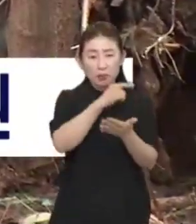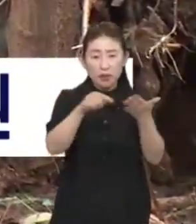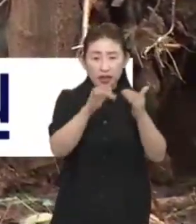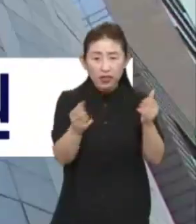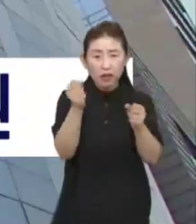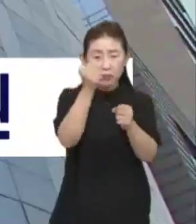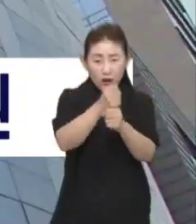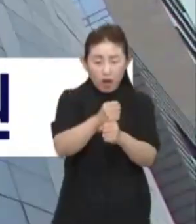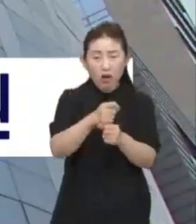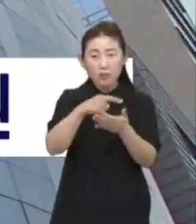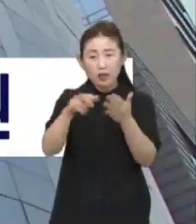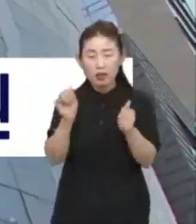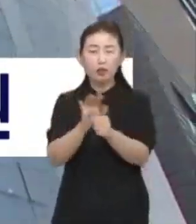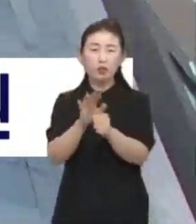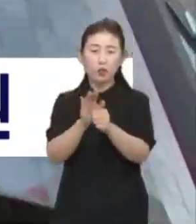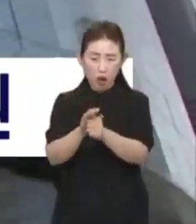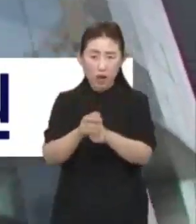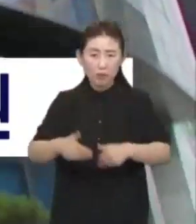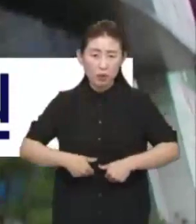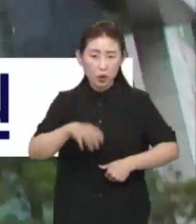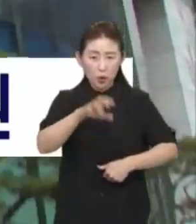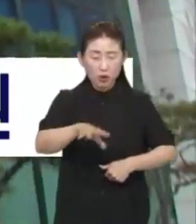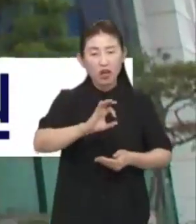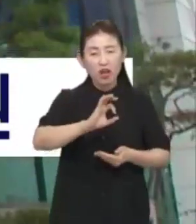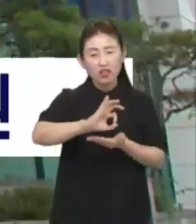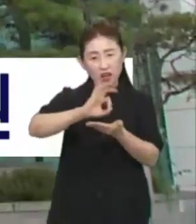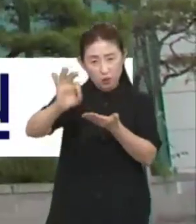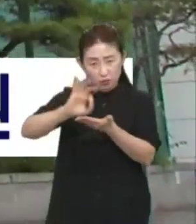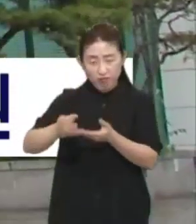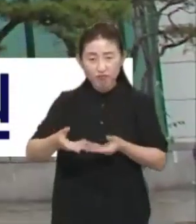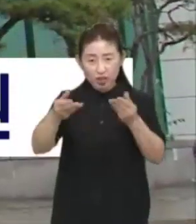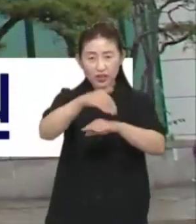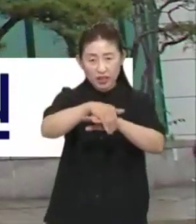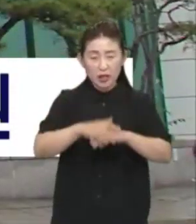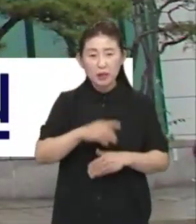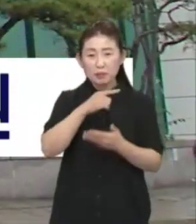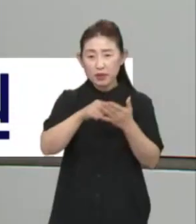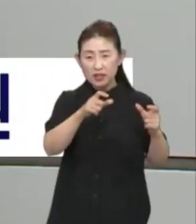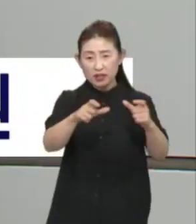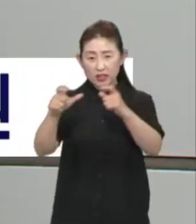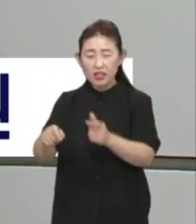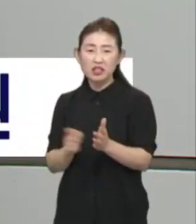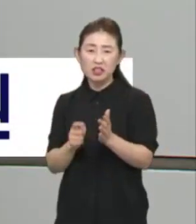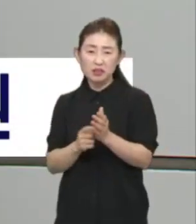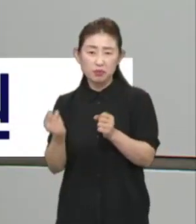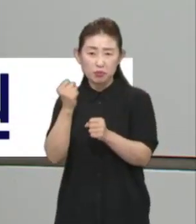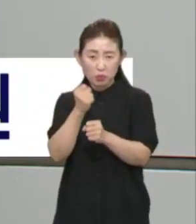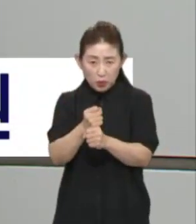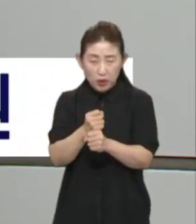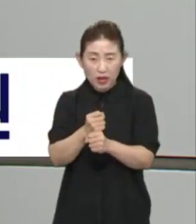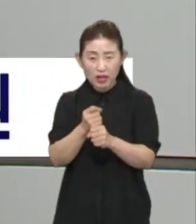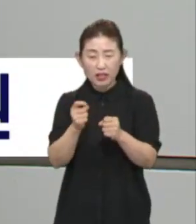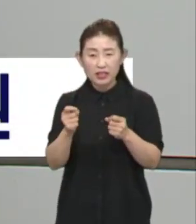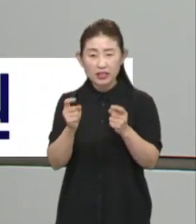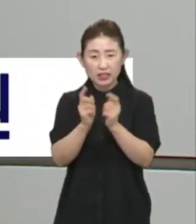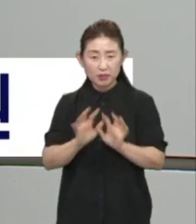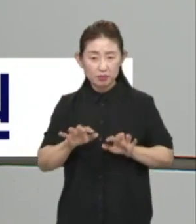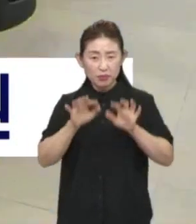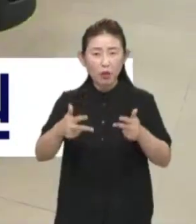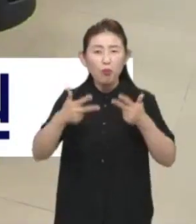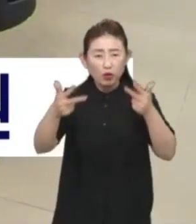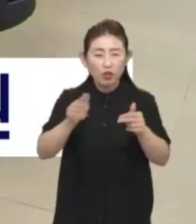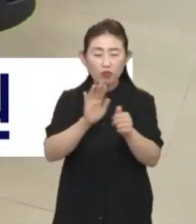복구와 수재민 구호 사업 등 도움이 필요한 곳에 전달할 예정이며 피해 지역별로 응급복구를 위한 현장 봉사활동도